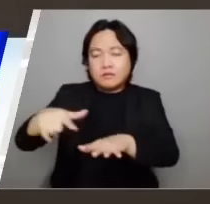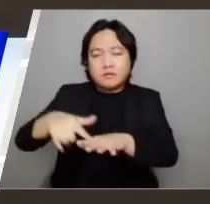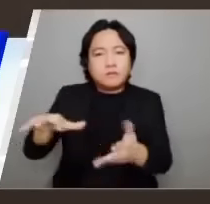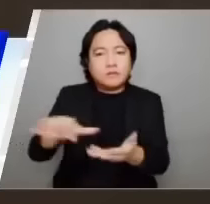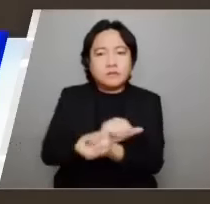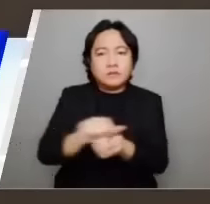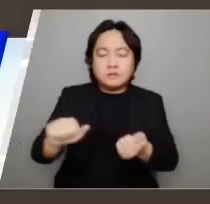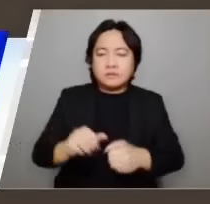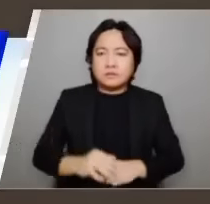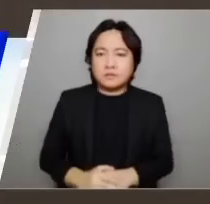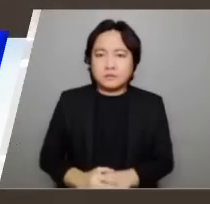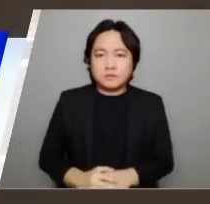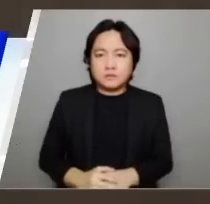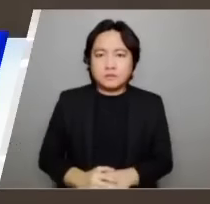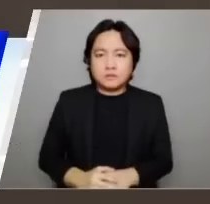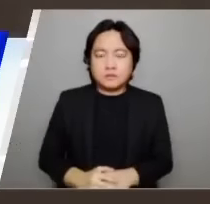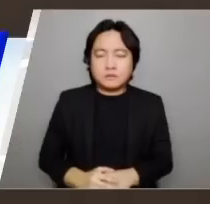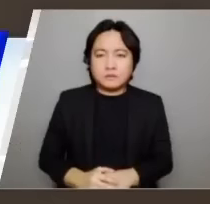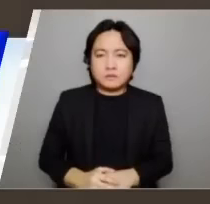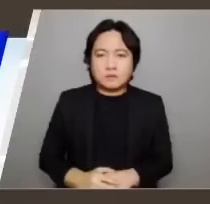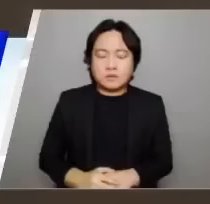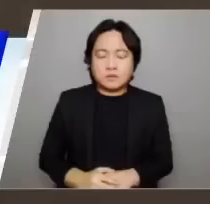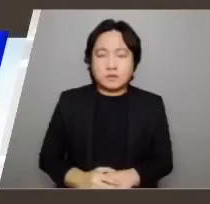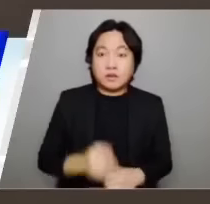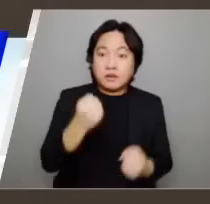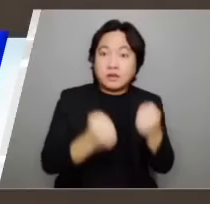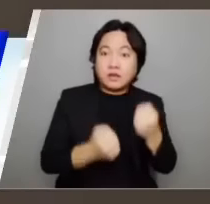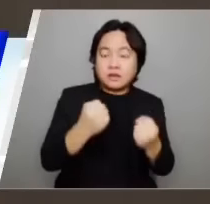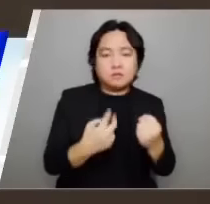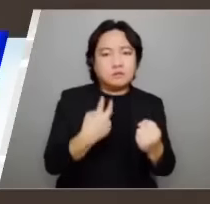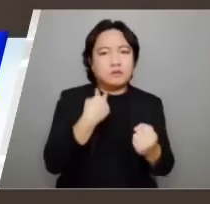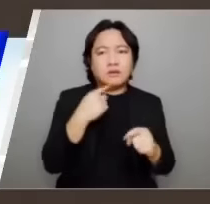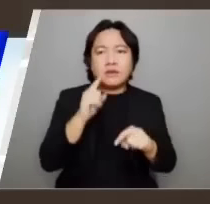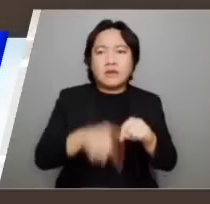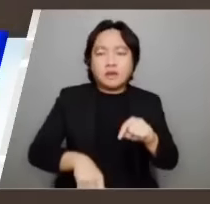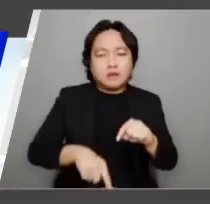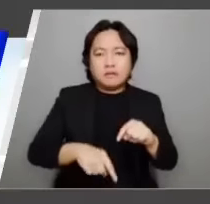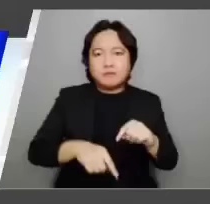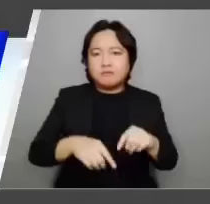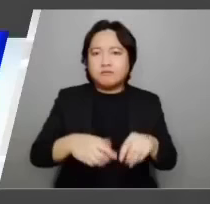Hindi na rin makapasok ang mga sasakyan sa ilang kalsada sa bayan ng Lian.